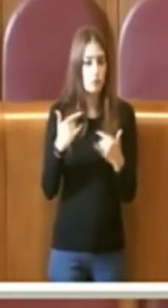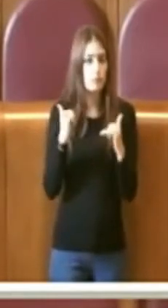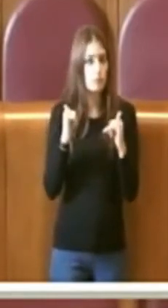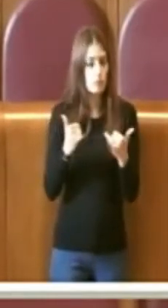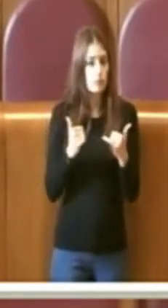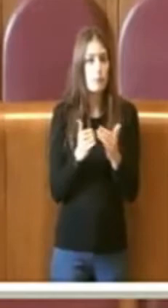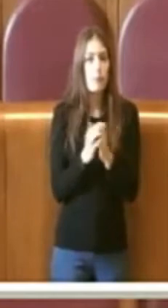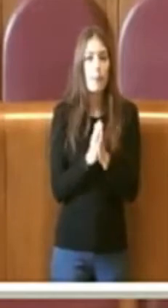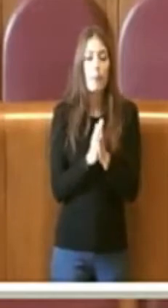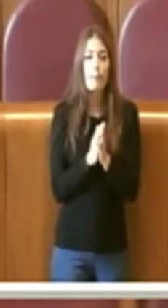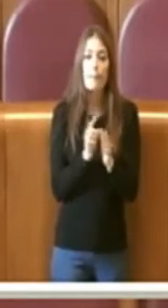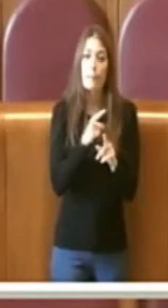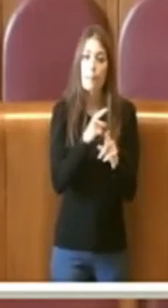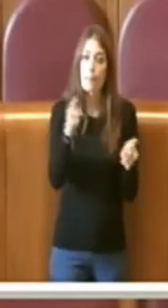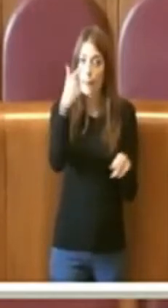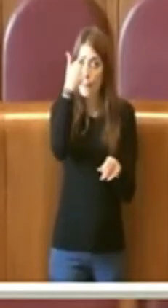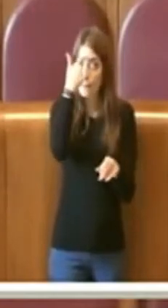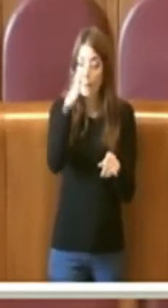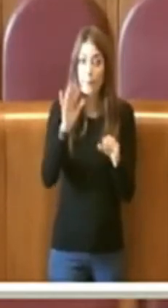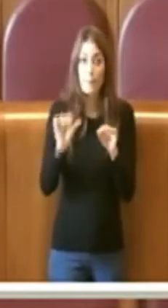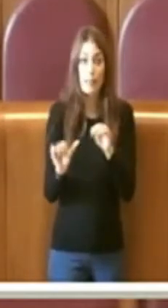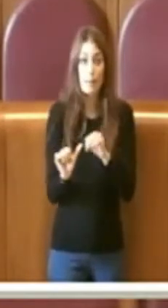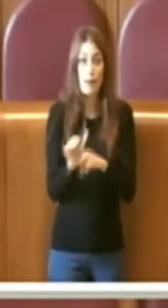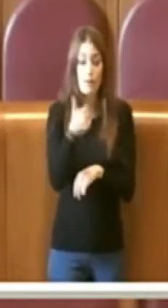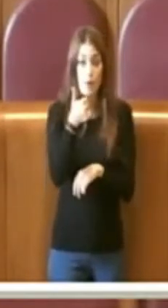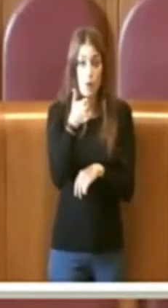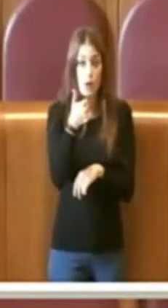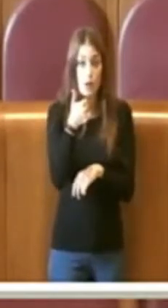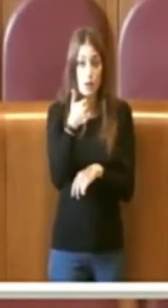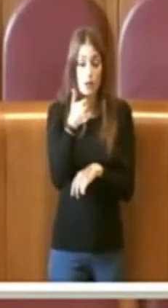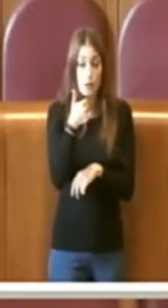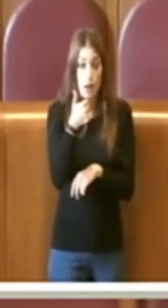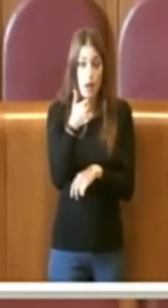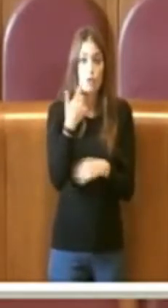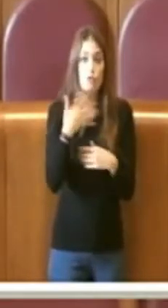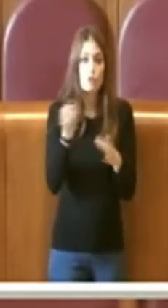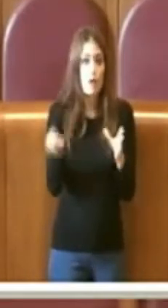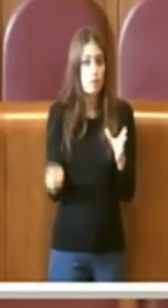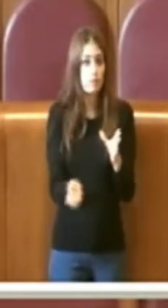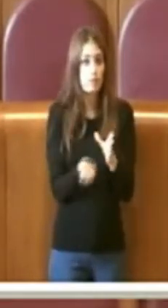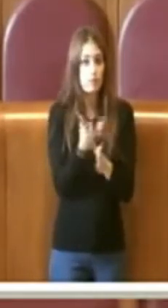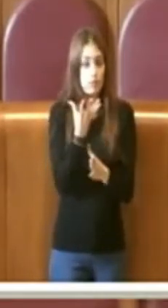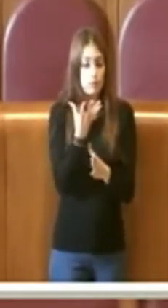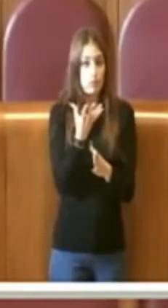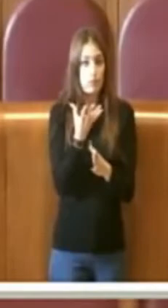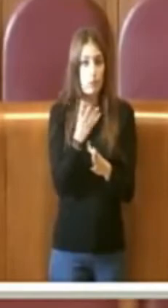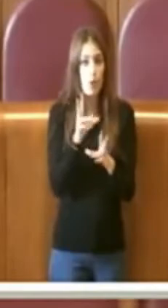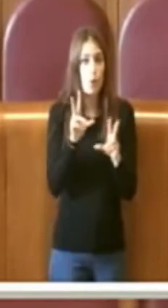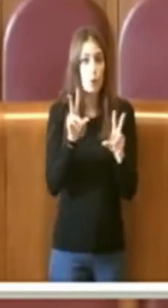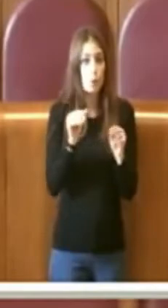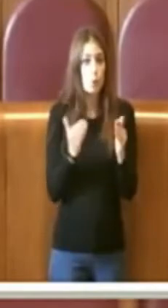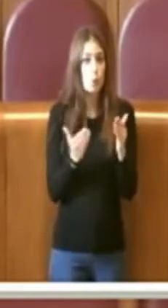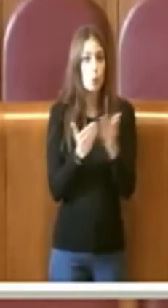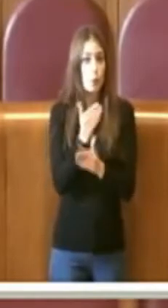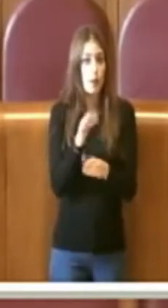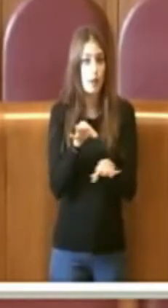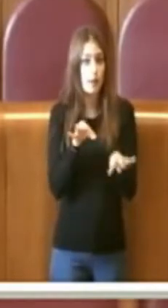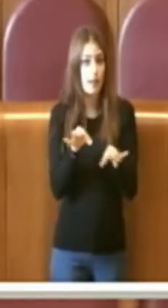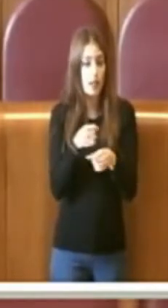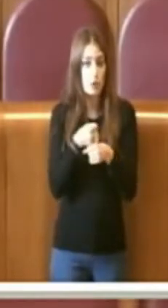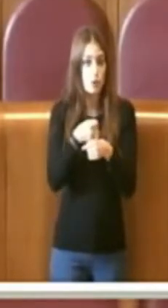e, come saprete, per la prima volta è stata attivata una due diligence su AMA